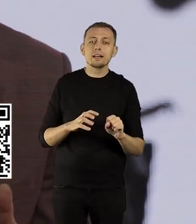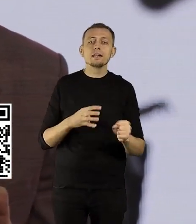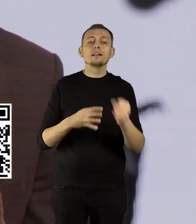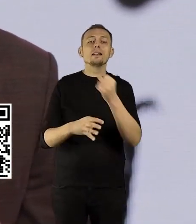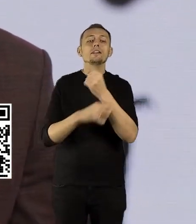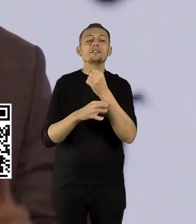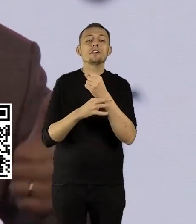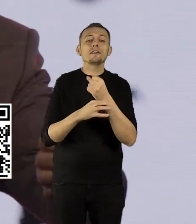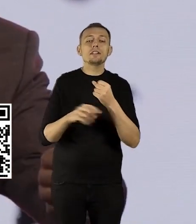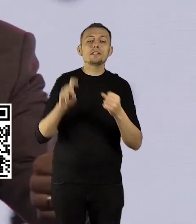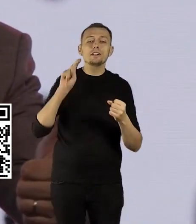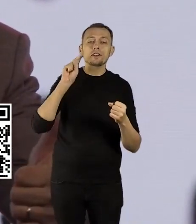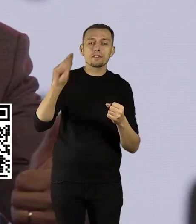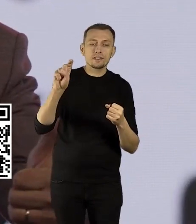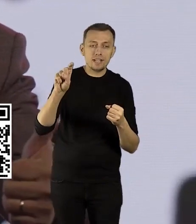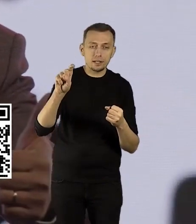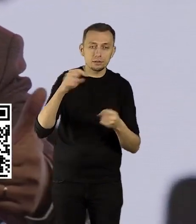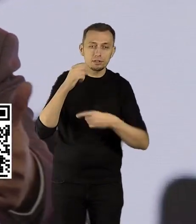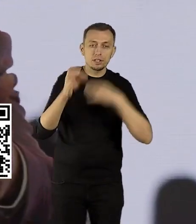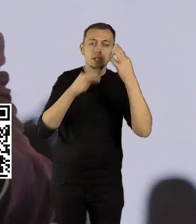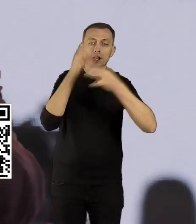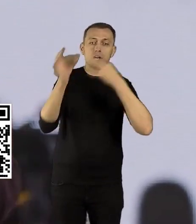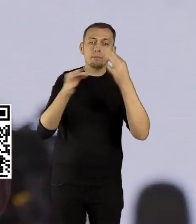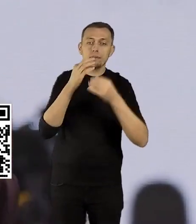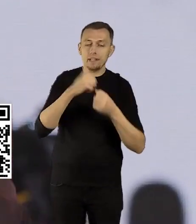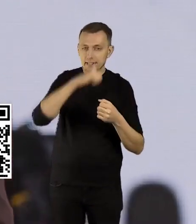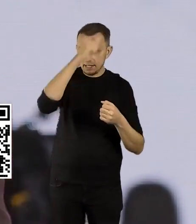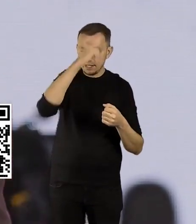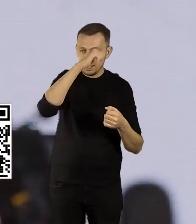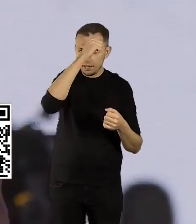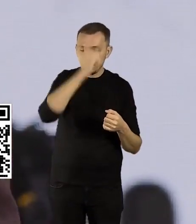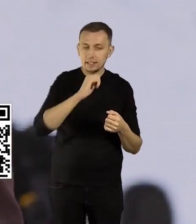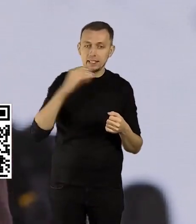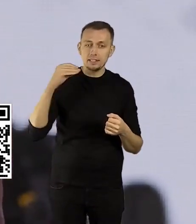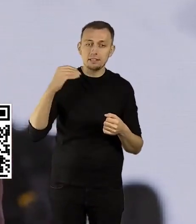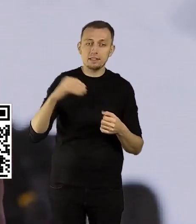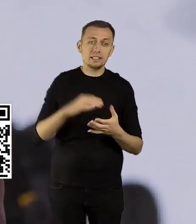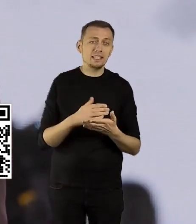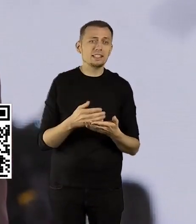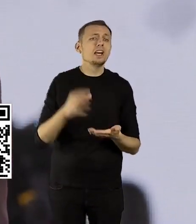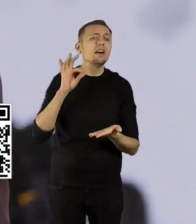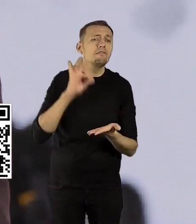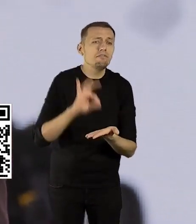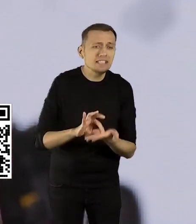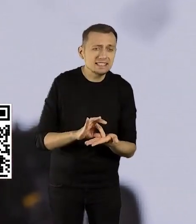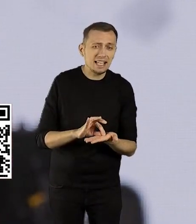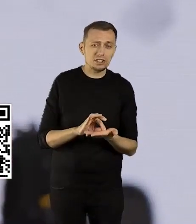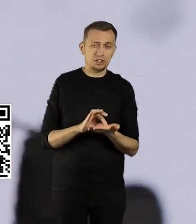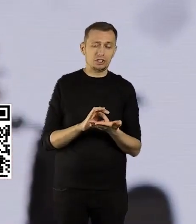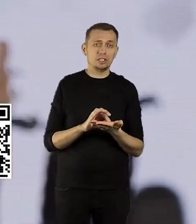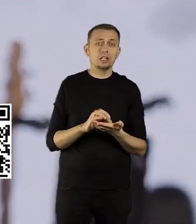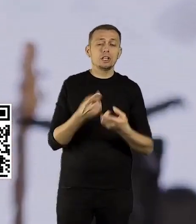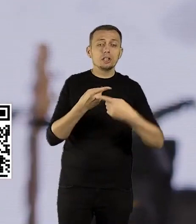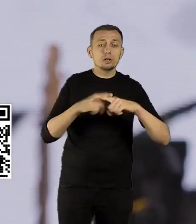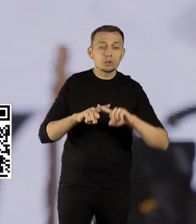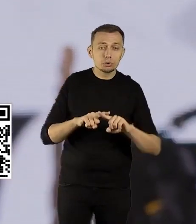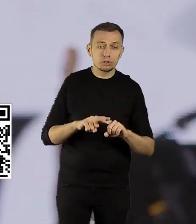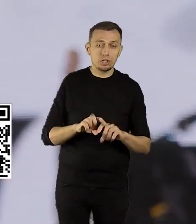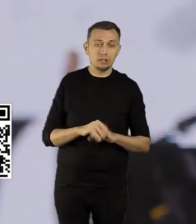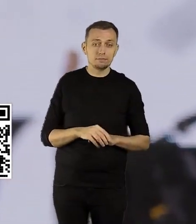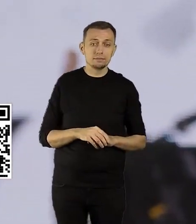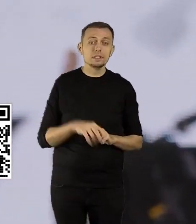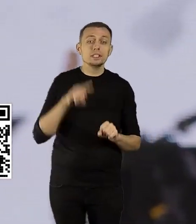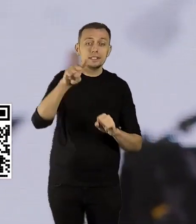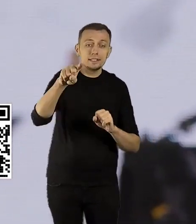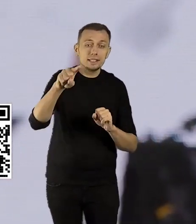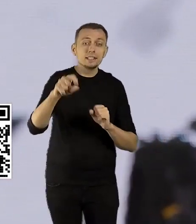człowiek usłyszał Ewangelię. Komuś wystarczyło imię Jezus, komuś wystarczyło zdanie Bóg cię kocha. Naciśnij